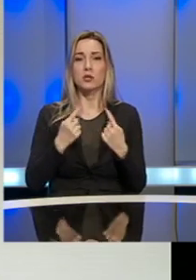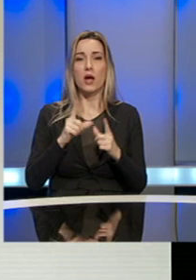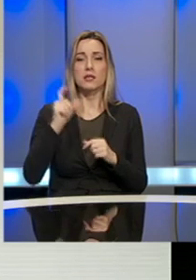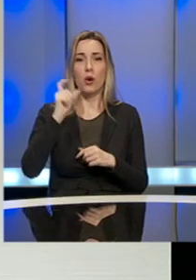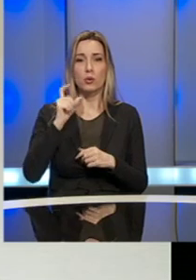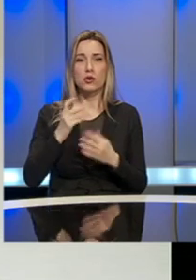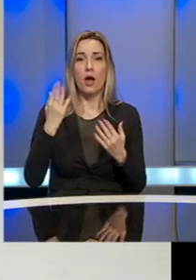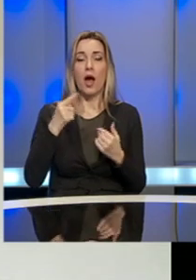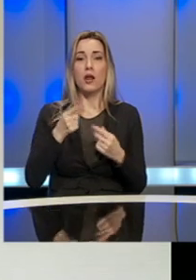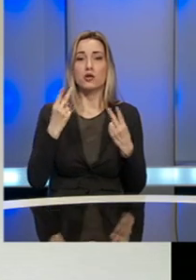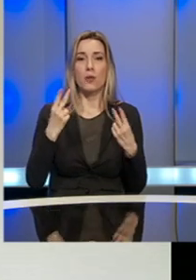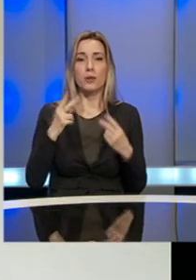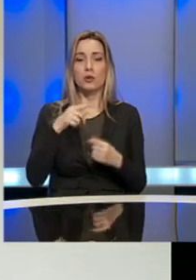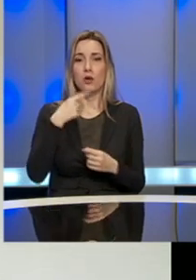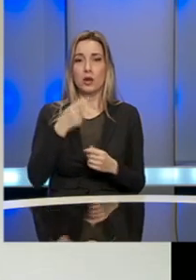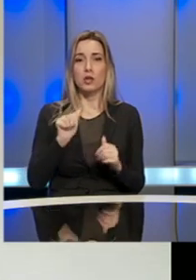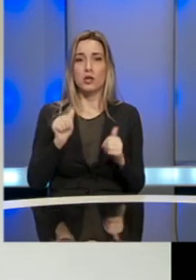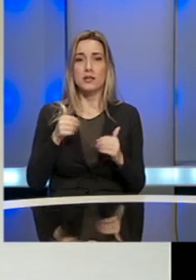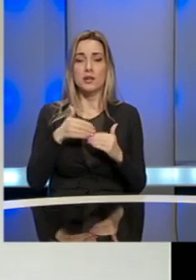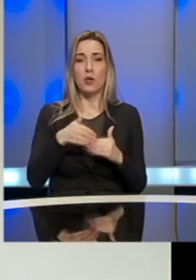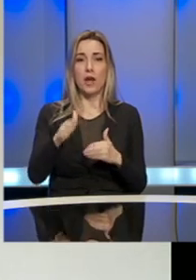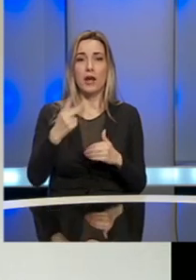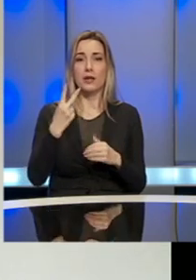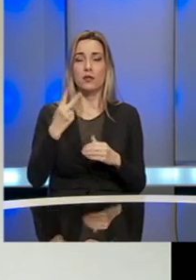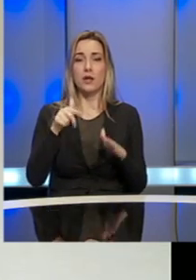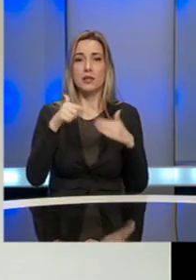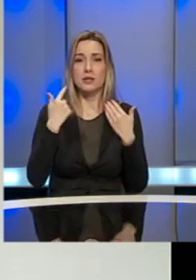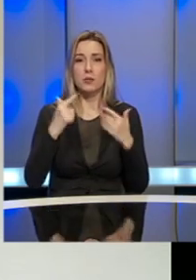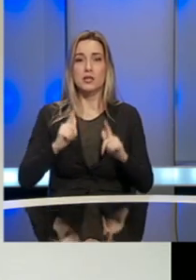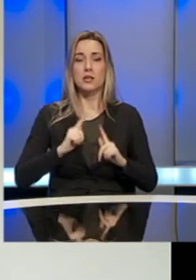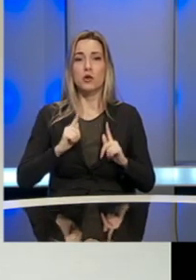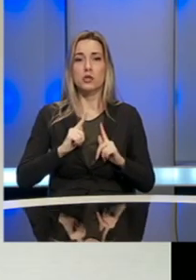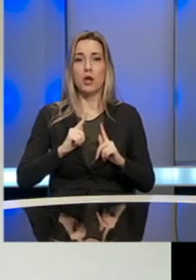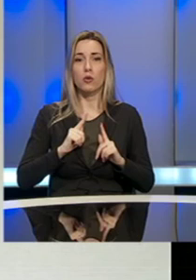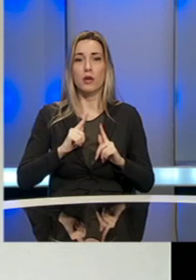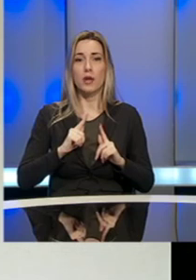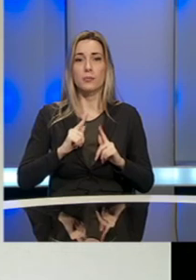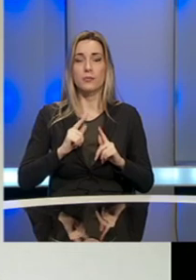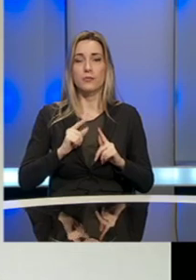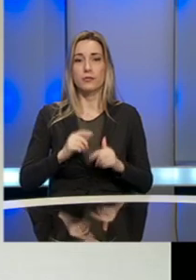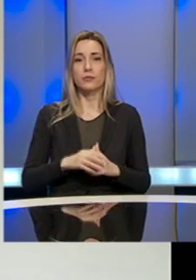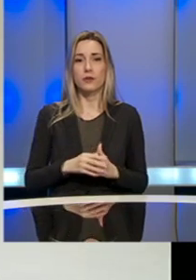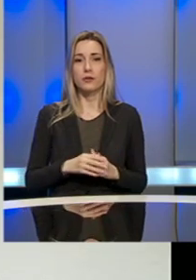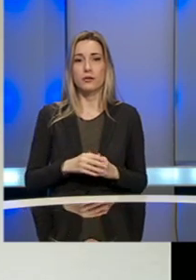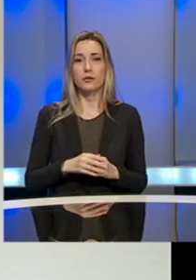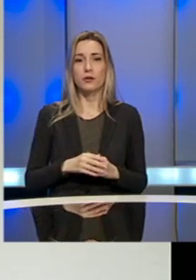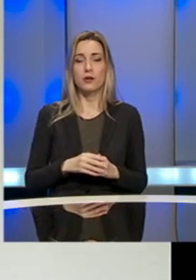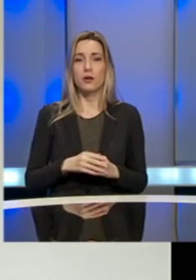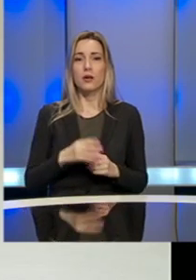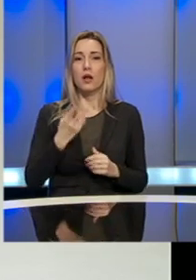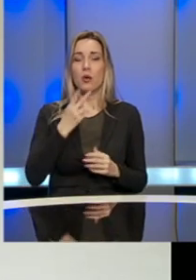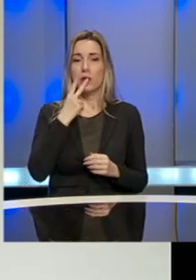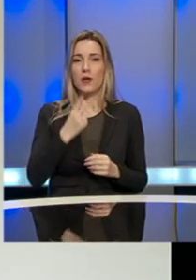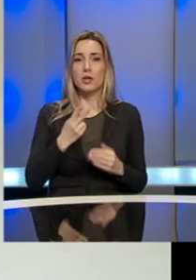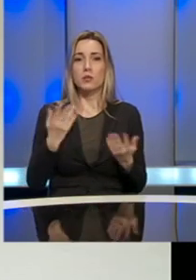ali ono što je bitno napomenuti jeste da u naredne dvije sedmice se očekuje takozvani pik. Tako da vidjet ćemo